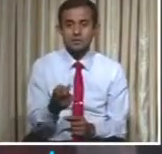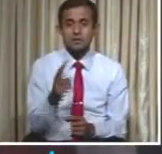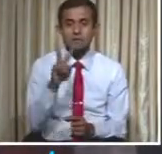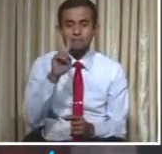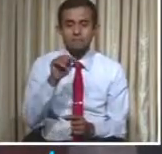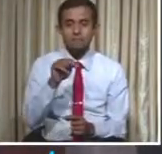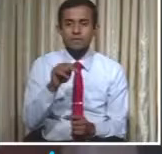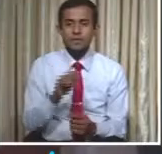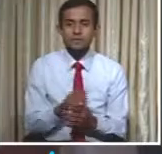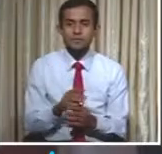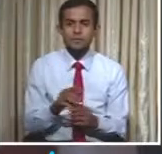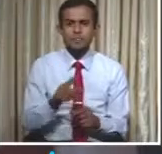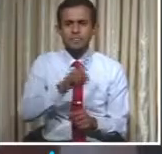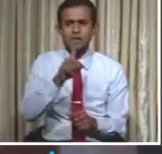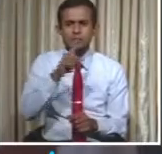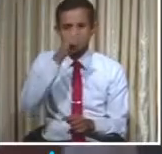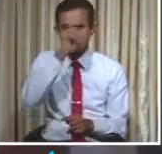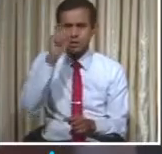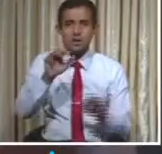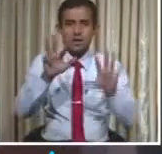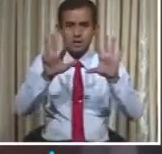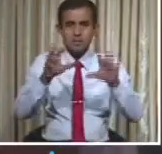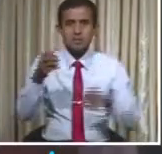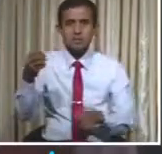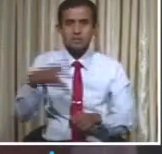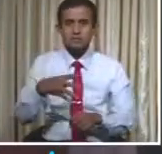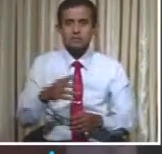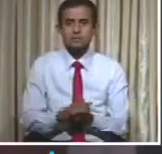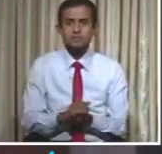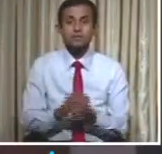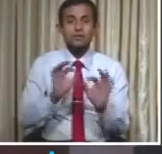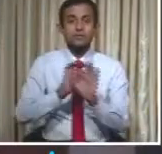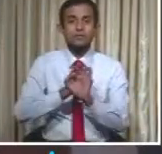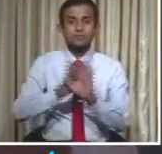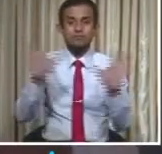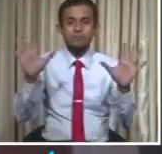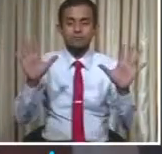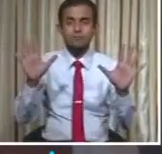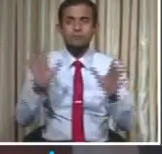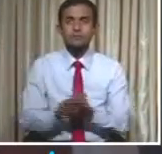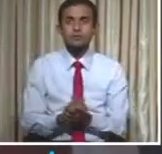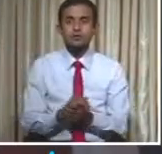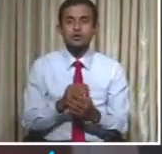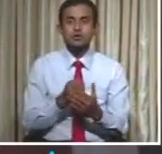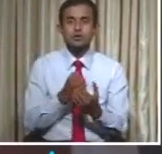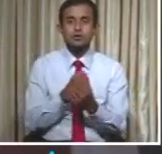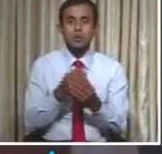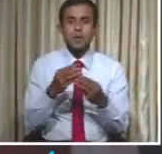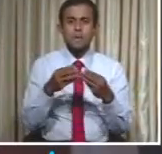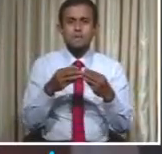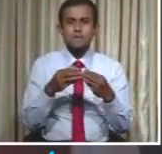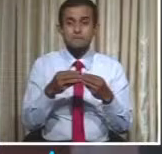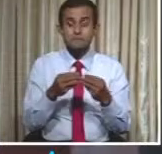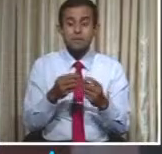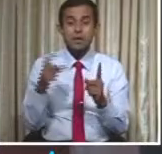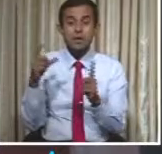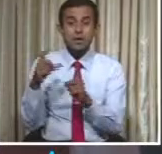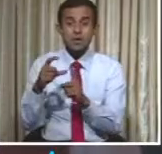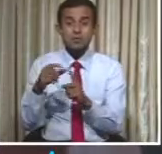2020 10 වෙනි මාසේ 9 වෙනිදා නිකුත් කරා පොලිසින් සපෝර්ටින් ඩොමෙස්ටික්